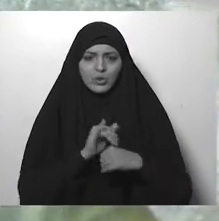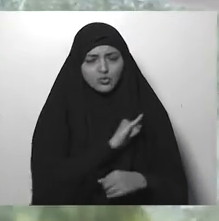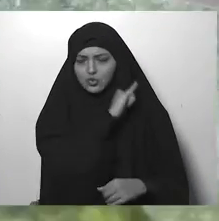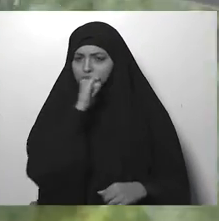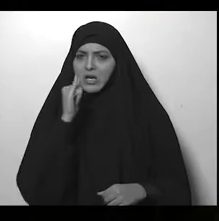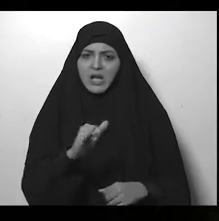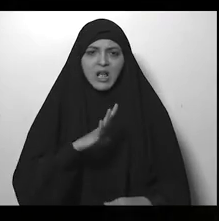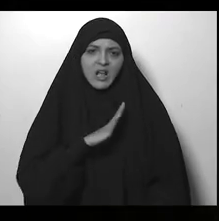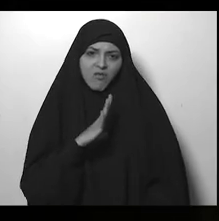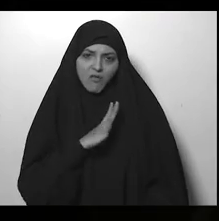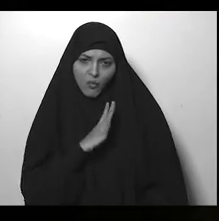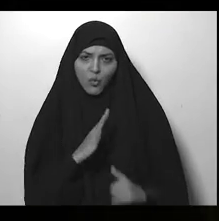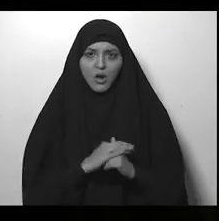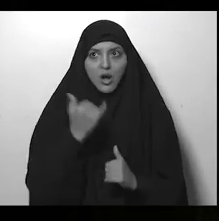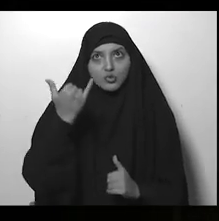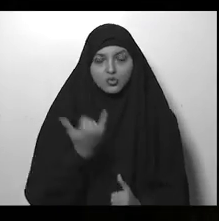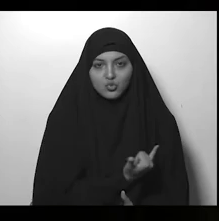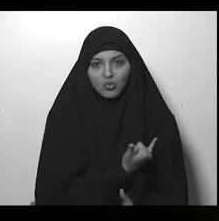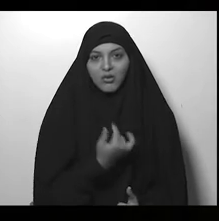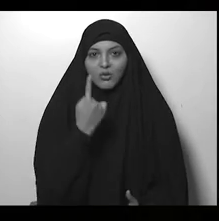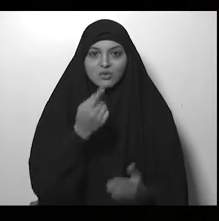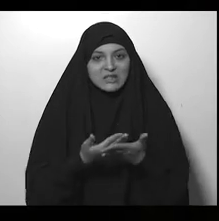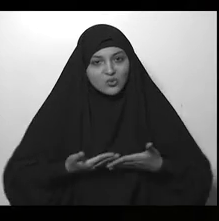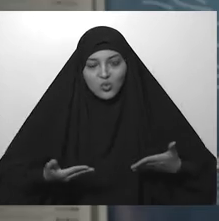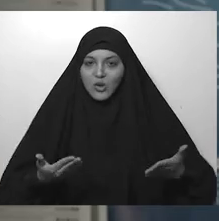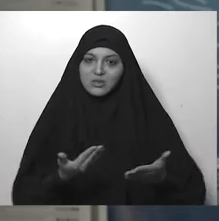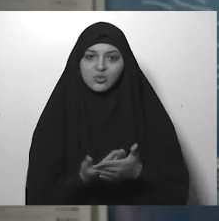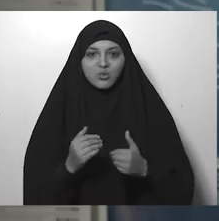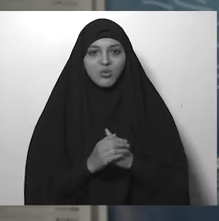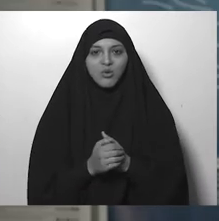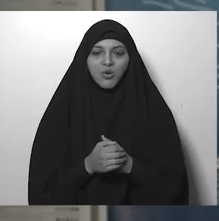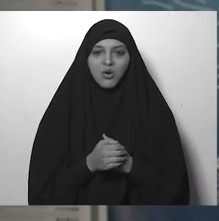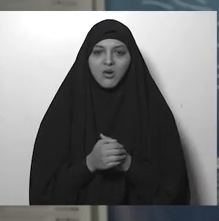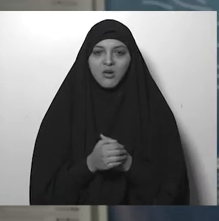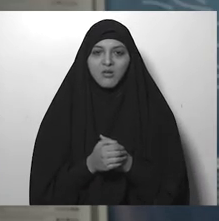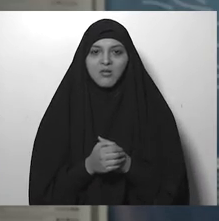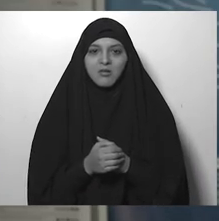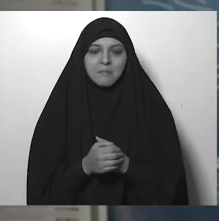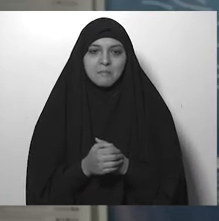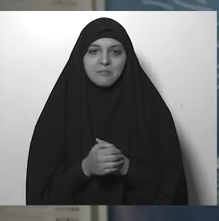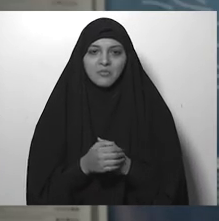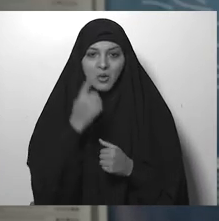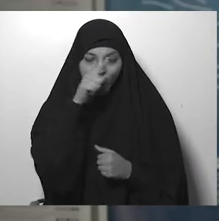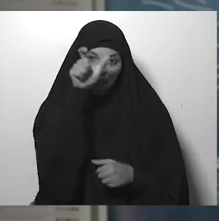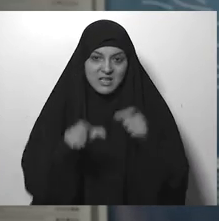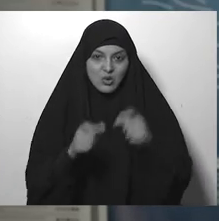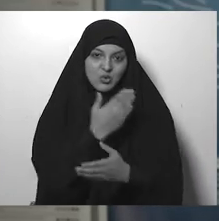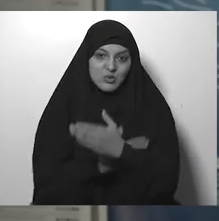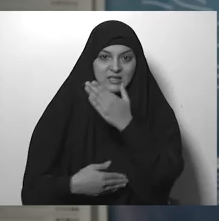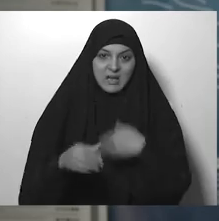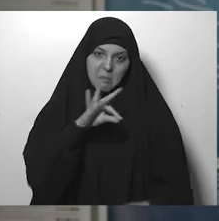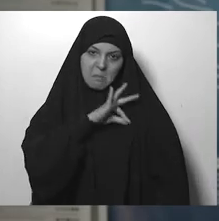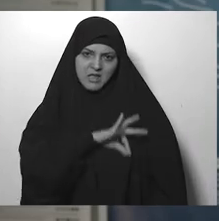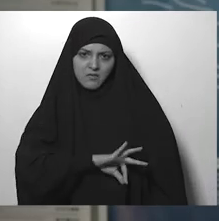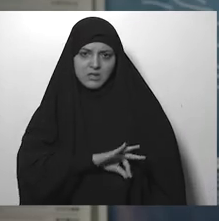jusqu'à avoir un jour une situation voire matière des personnes handicapées qui